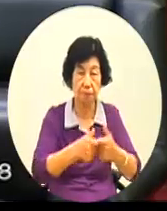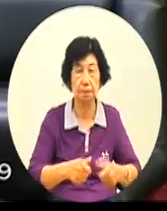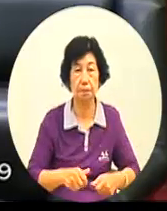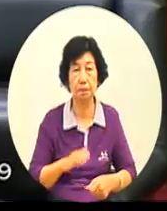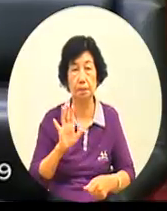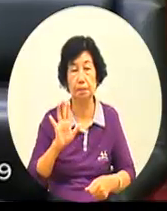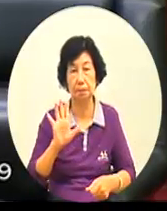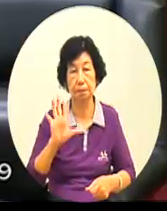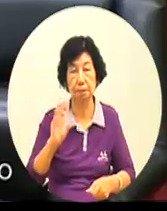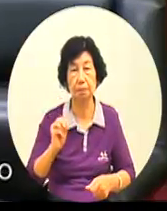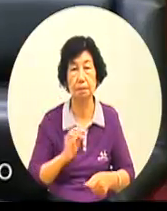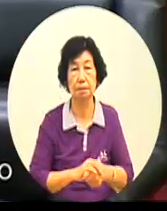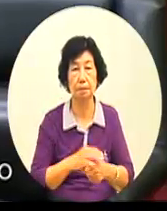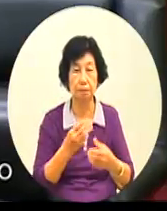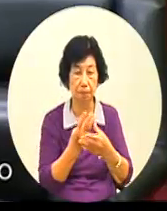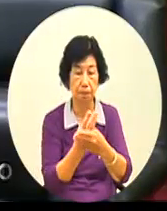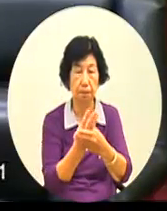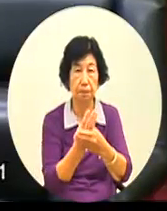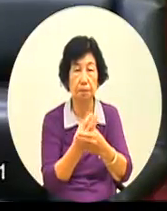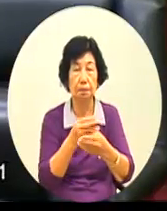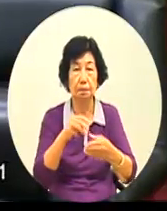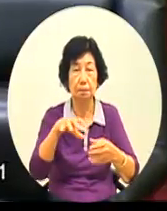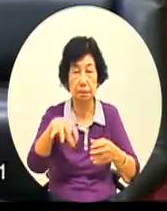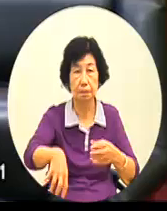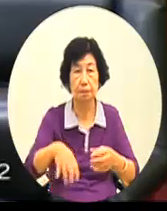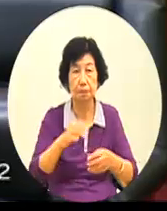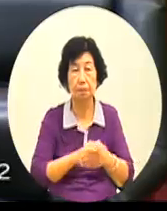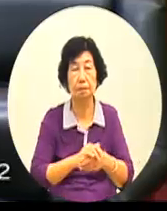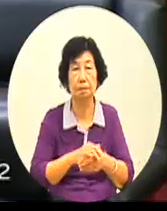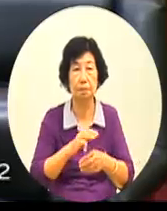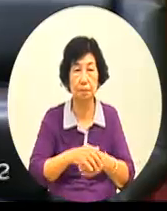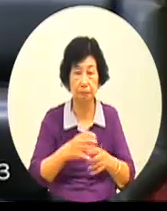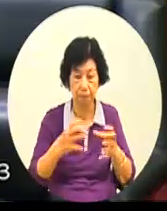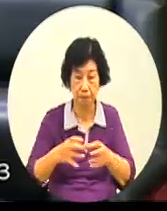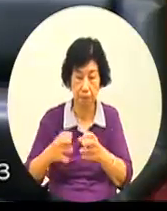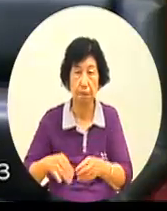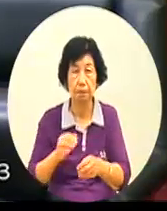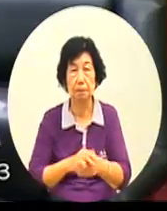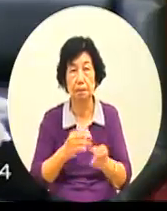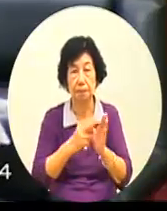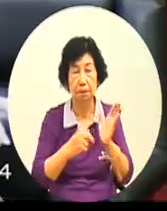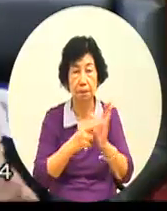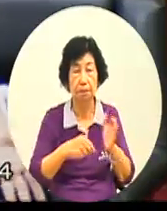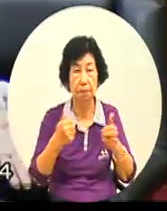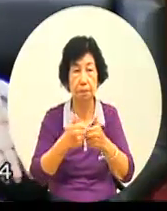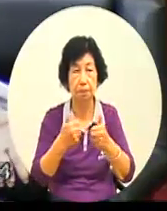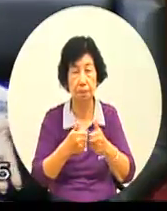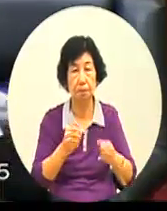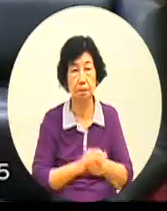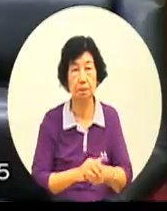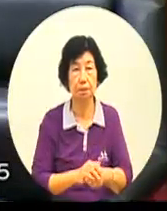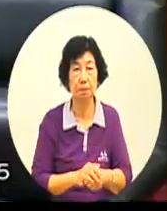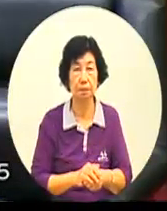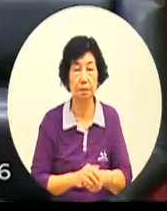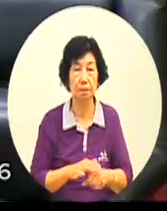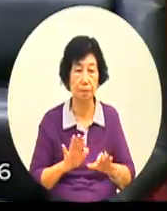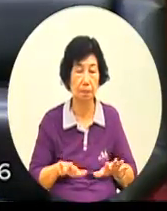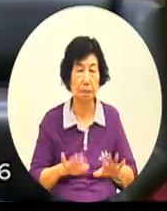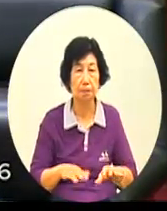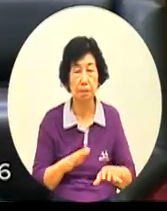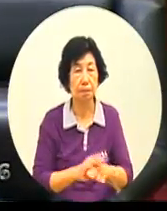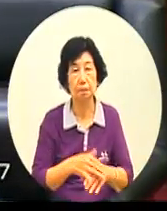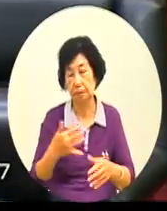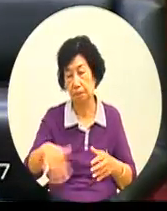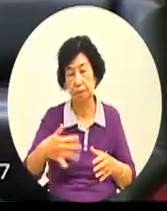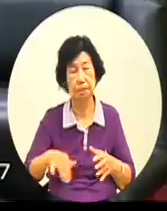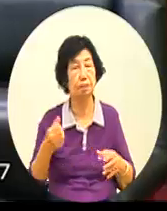分，我们期待了那么久办那个说明会，到现在呢也是这样子不了了之啦。所